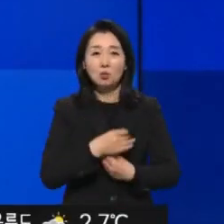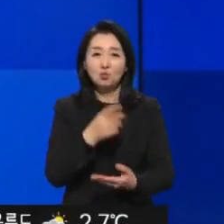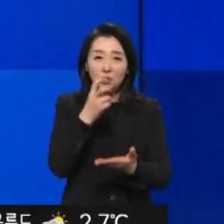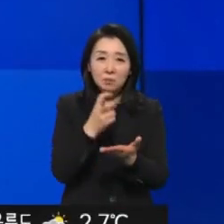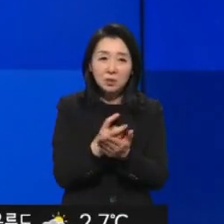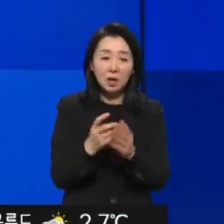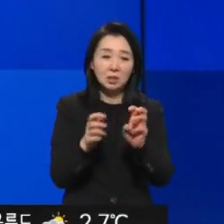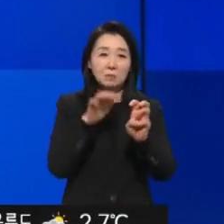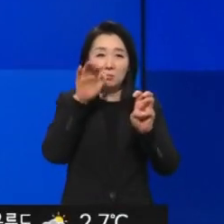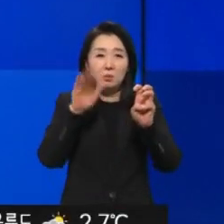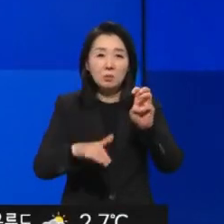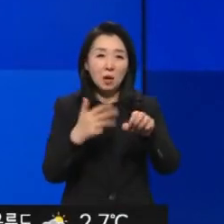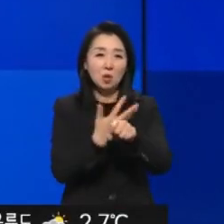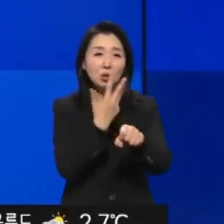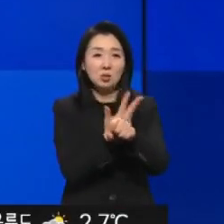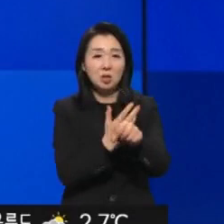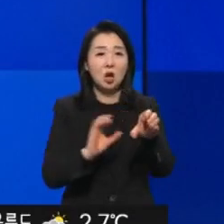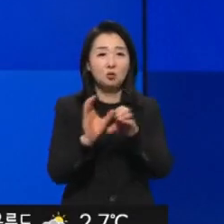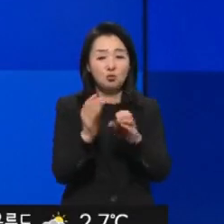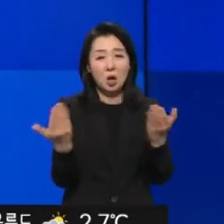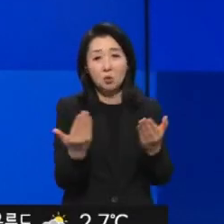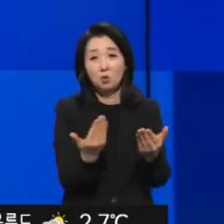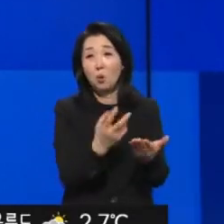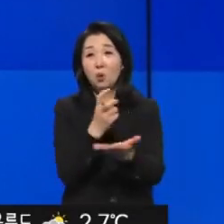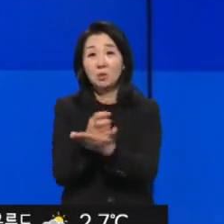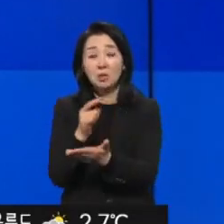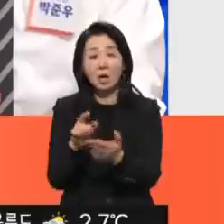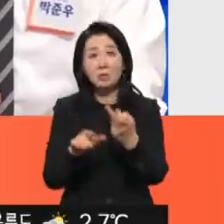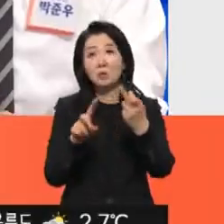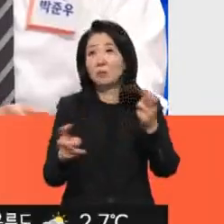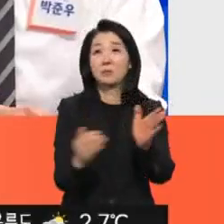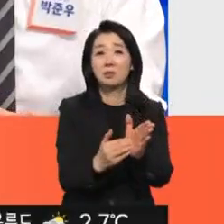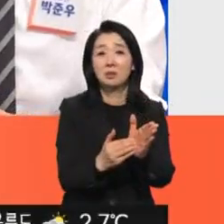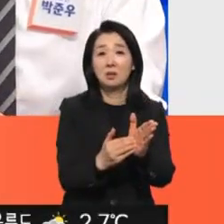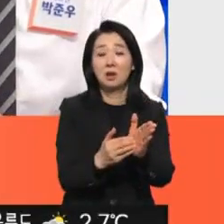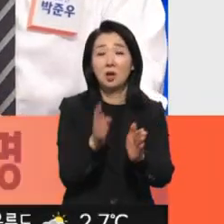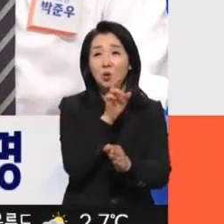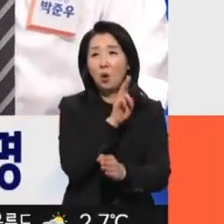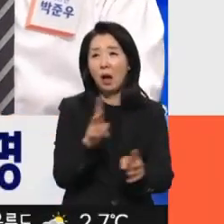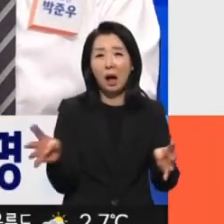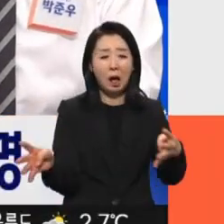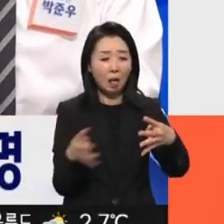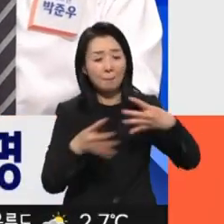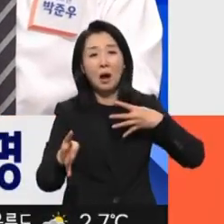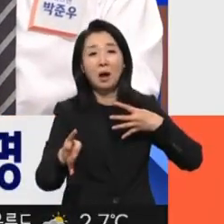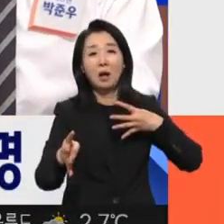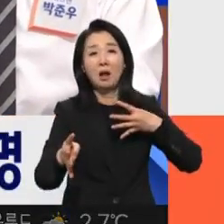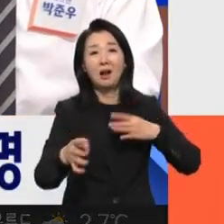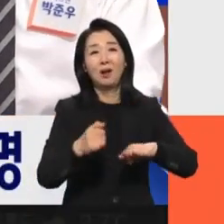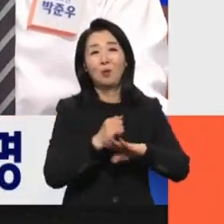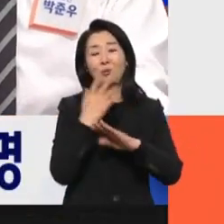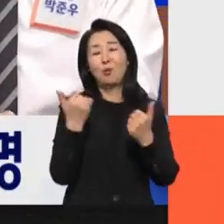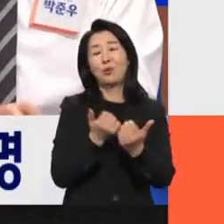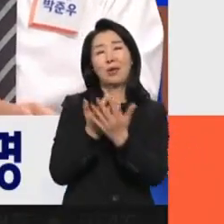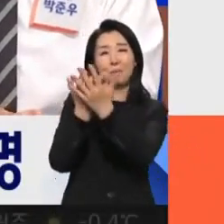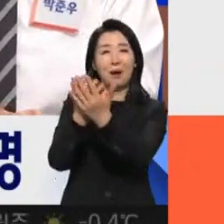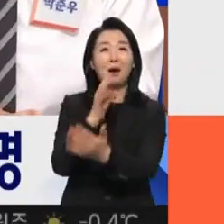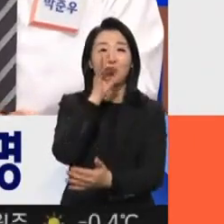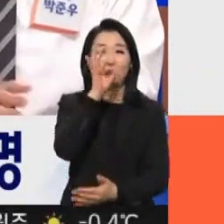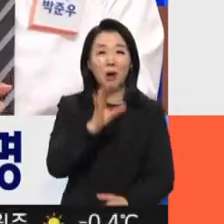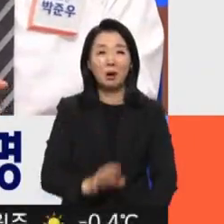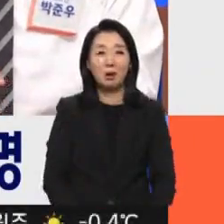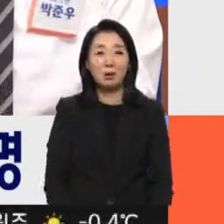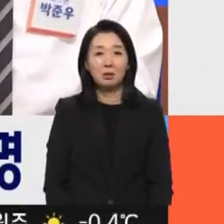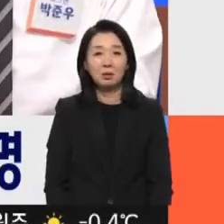미만 사업장의 8시간 추가 연장 근로제 등 이 일몰 법안은 여야의 합의 불발로 인해서 오늘 본회의에 상정되지 않았습니다.